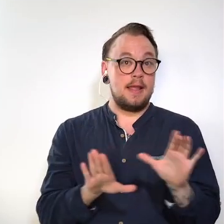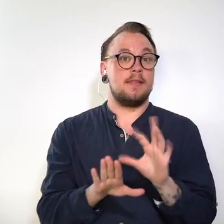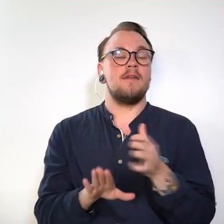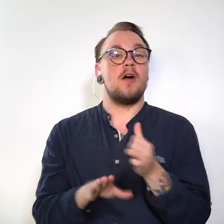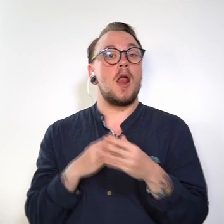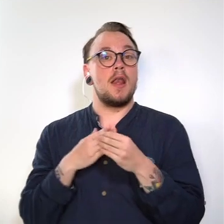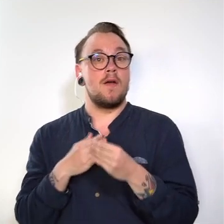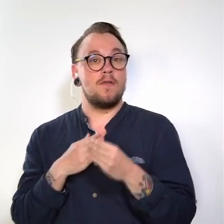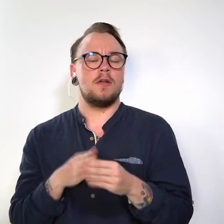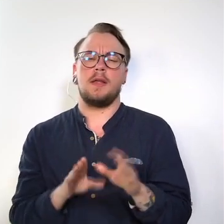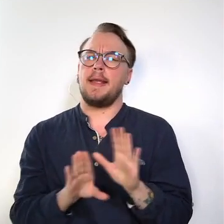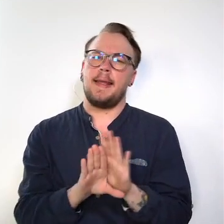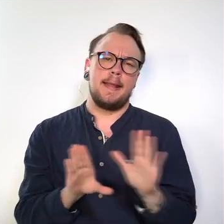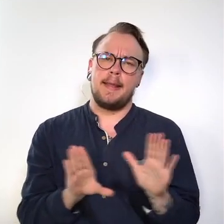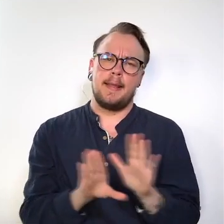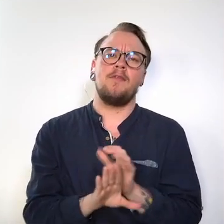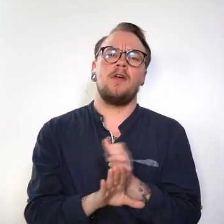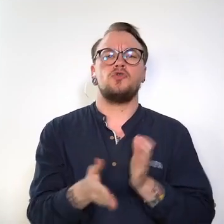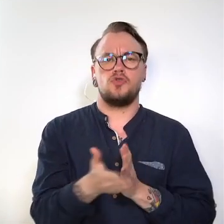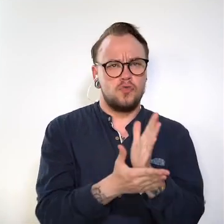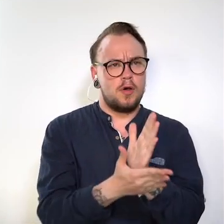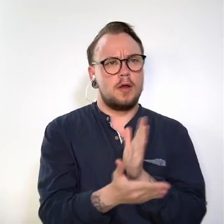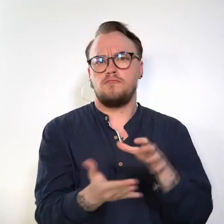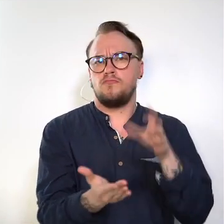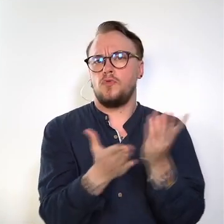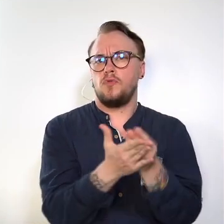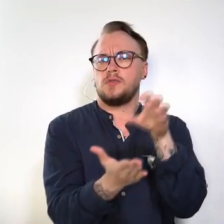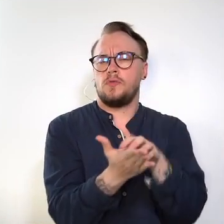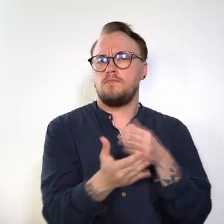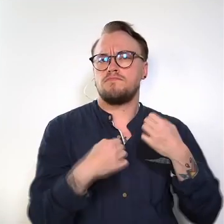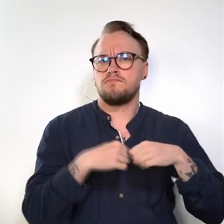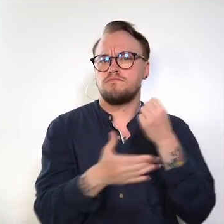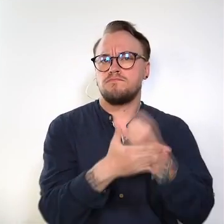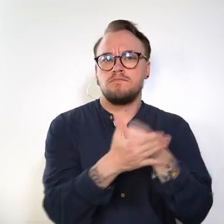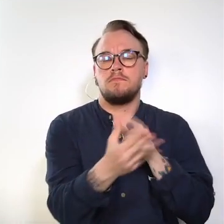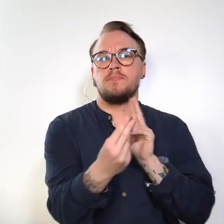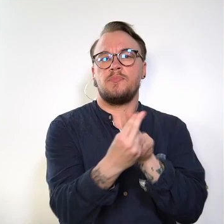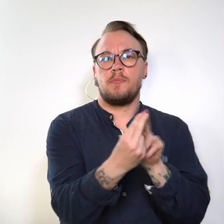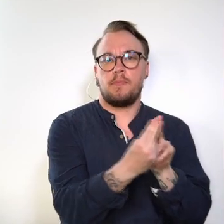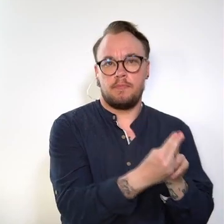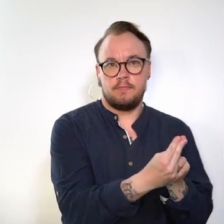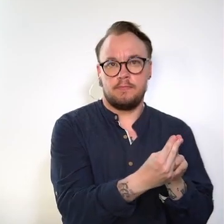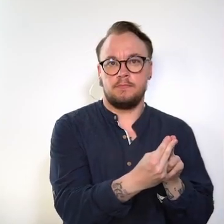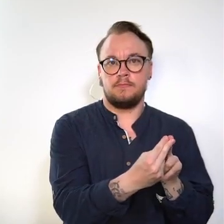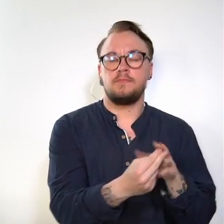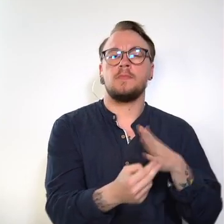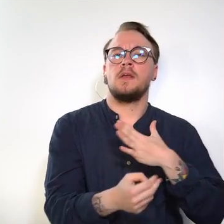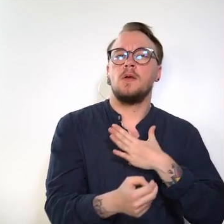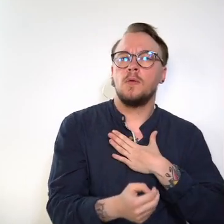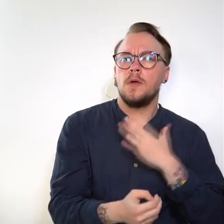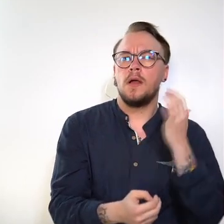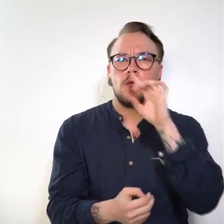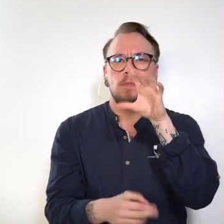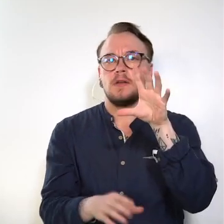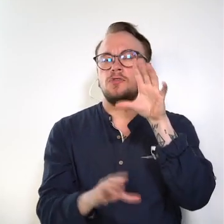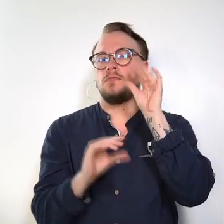neuvonta-aseman pysty laittamiseen, vaan myös vahvasti tämmöiseen yhteiskunnalliseen toimintaan siinä. Ja mun mielestä oma käsitykseni on, että se kohtuullisen hyvin